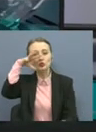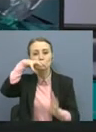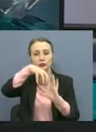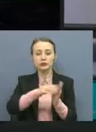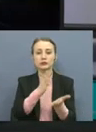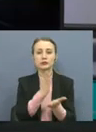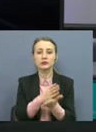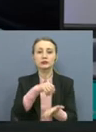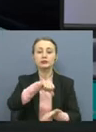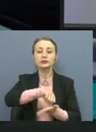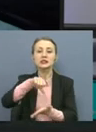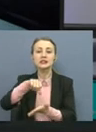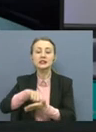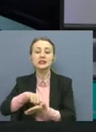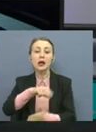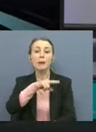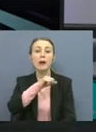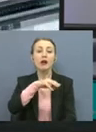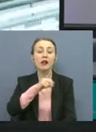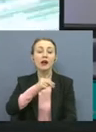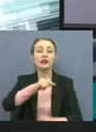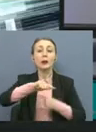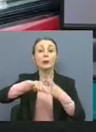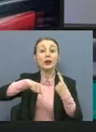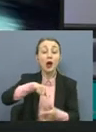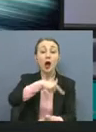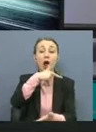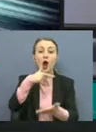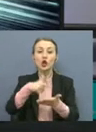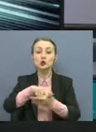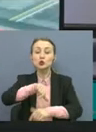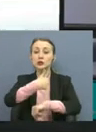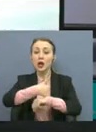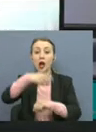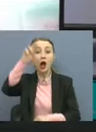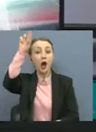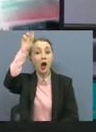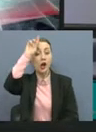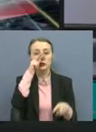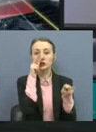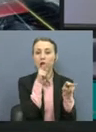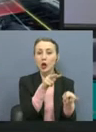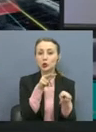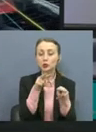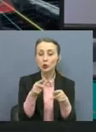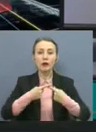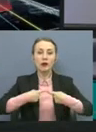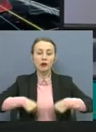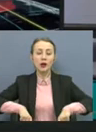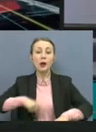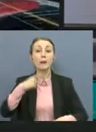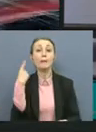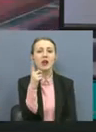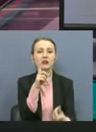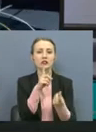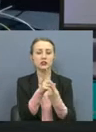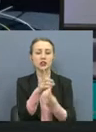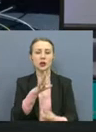рет байланыс тобы құрылды. Оның құрамына қала әкімі мен басқа да мемлекеттік орган және кәсіпкерлер палатасының өкілдері кіріп